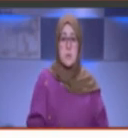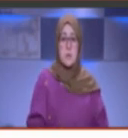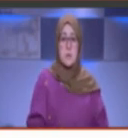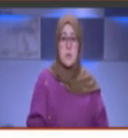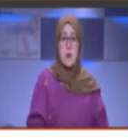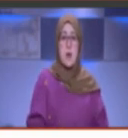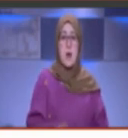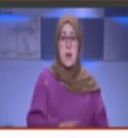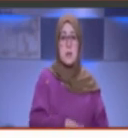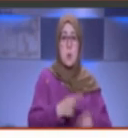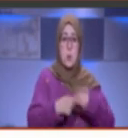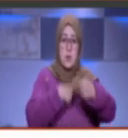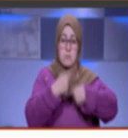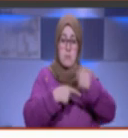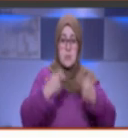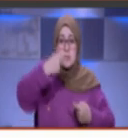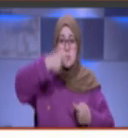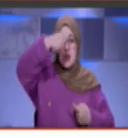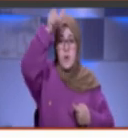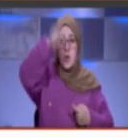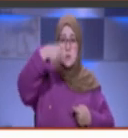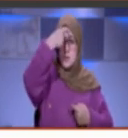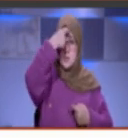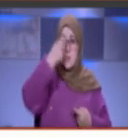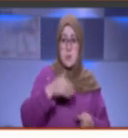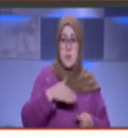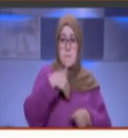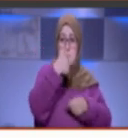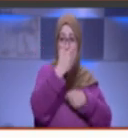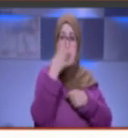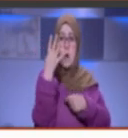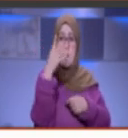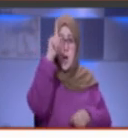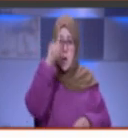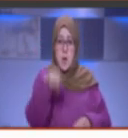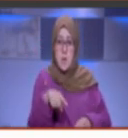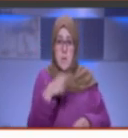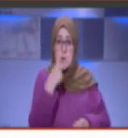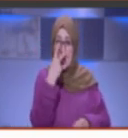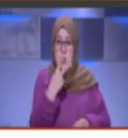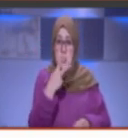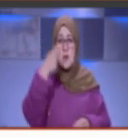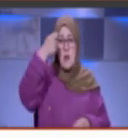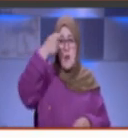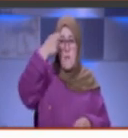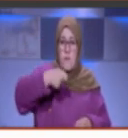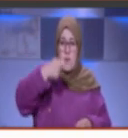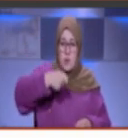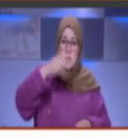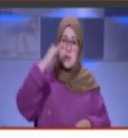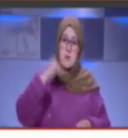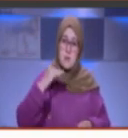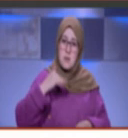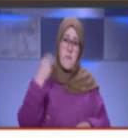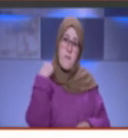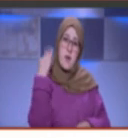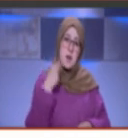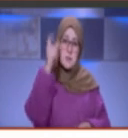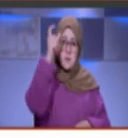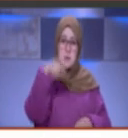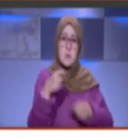يعد ذلك ثاني يوم على التوالي من ارتفاع الإصابات بعد 4 أيام شهدت انخفاضا في الإصابات